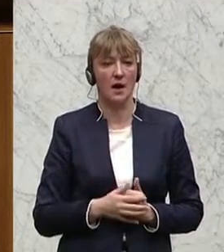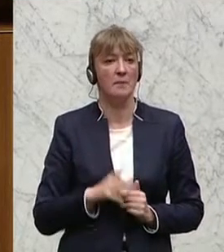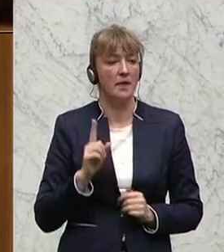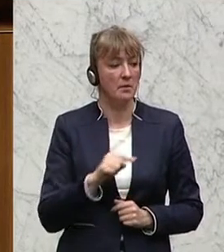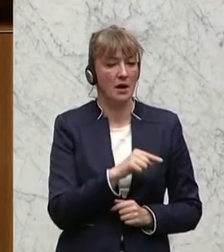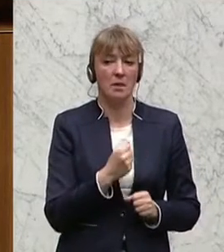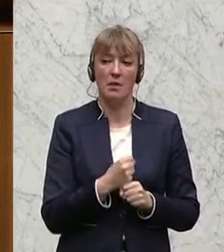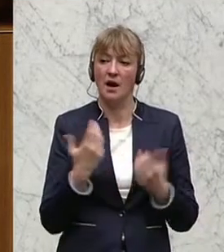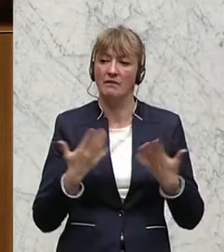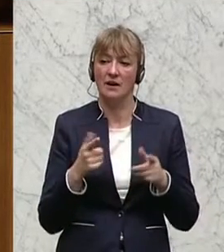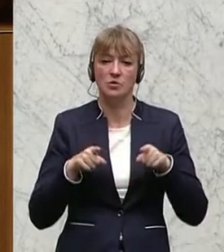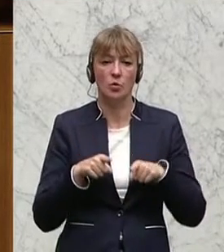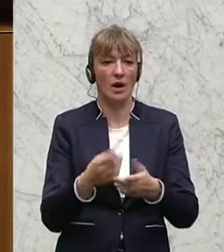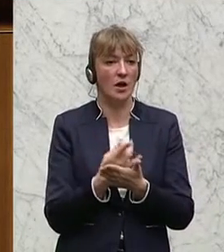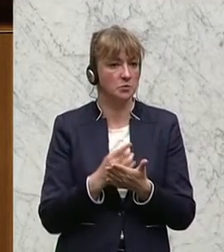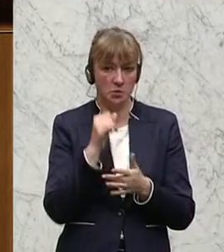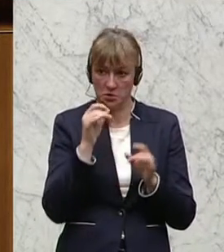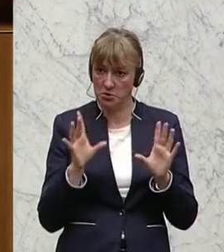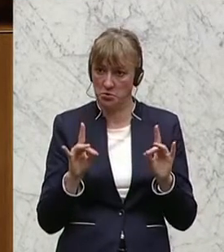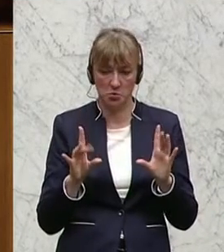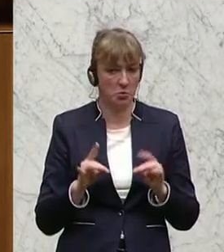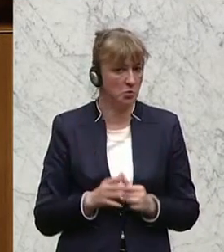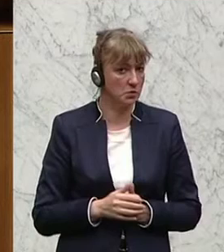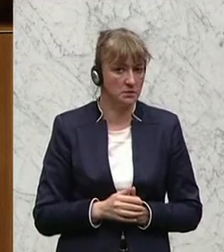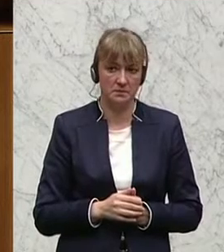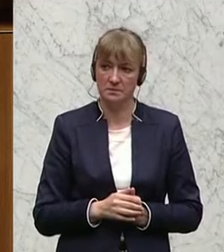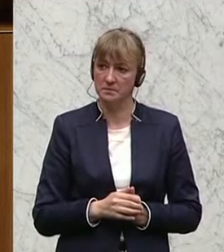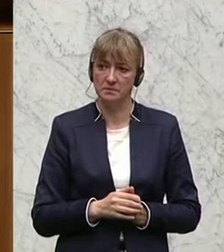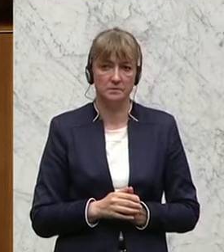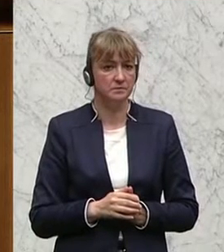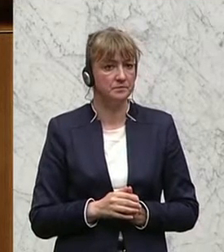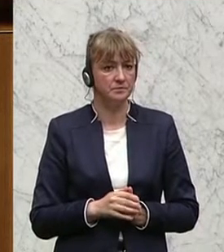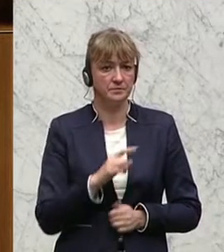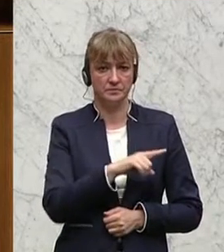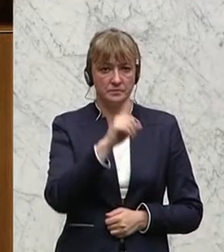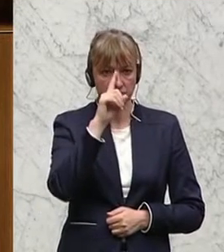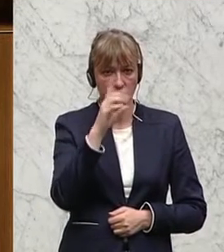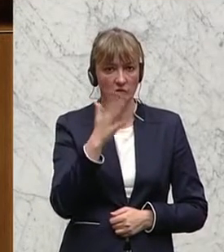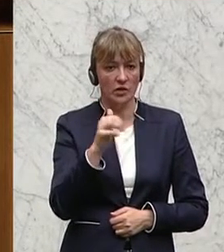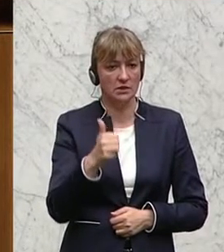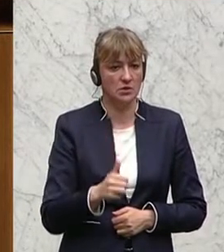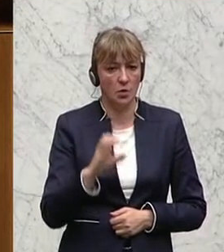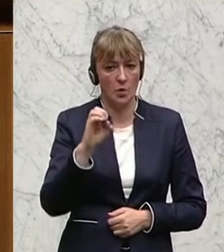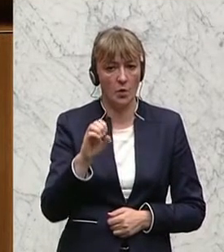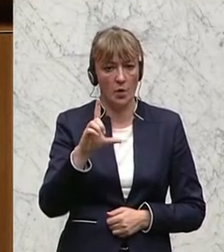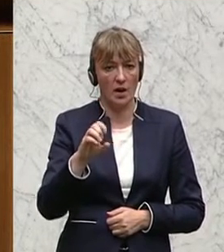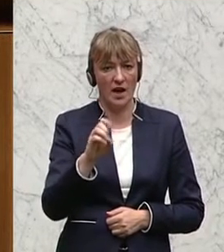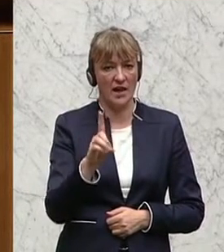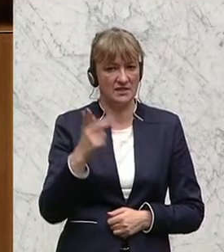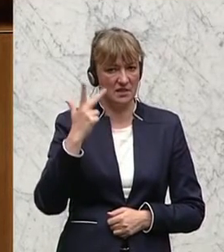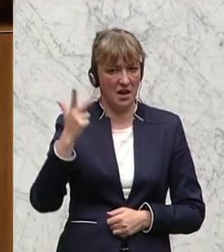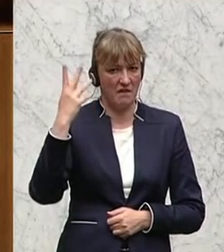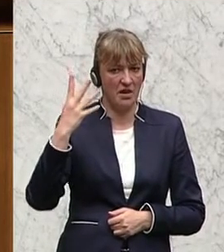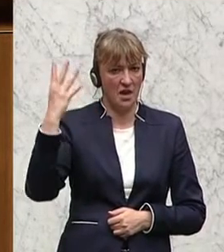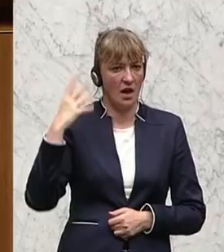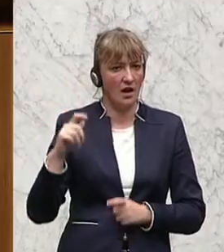was Sie machen, hat mit dualer Ausbildung nichts mehr zu tun. Sie wissen doch, die Einschätzung der ÜLAS vor 3, 4 Jahren durch